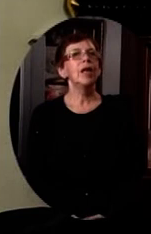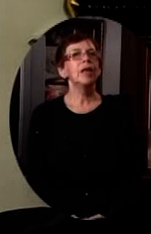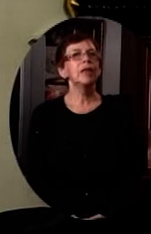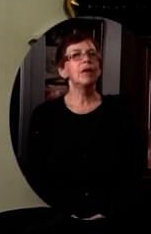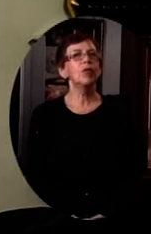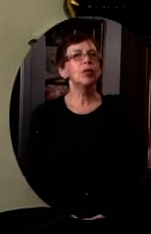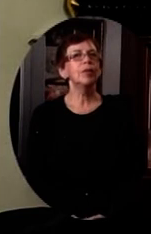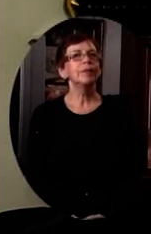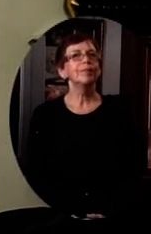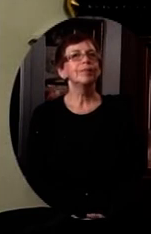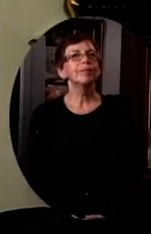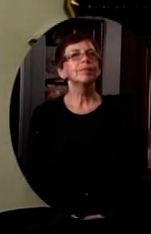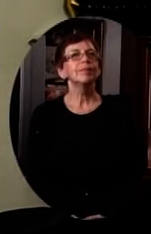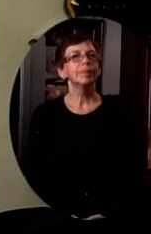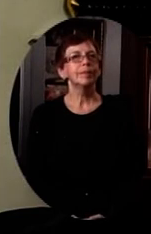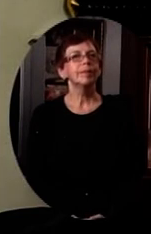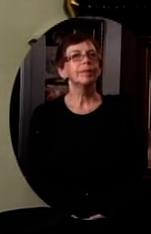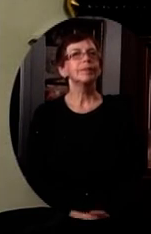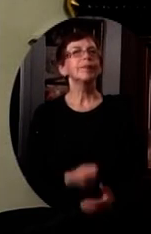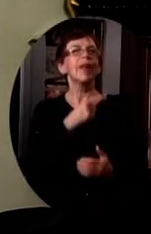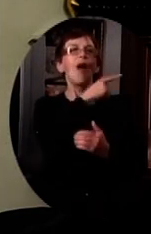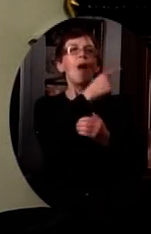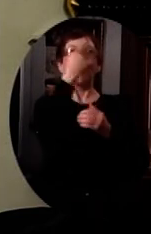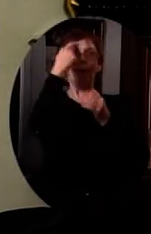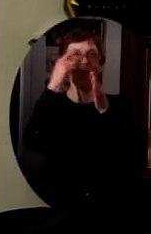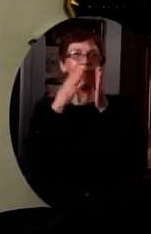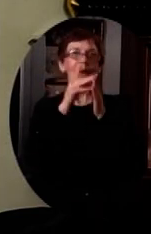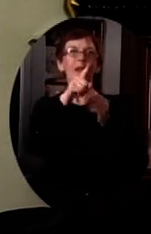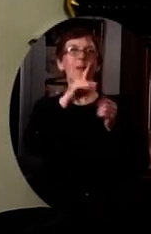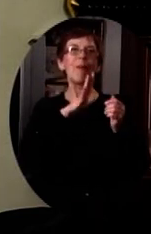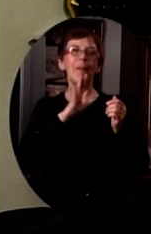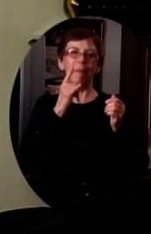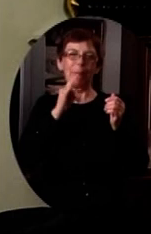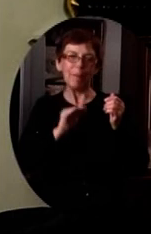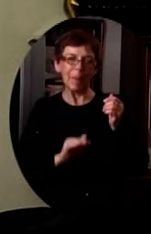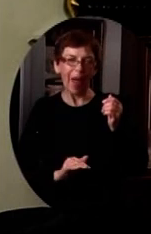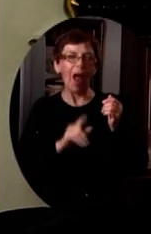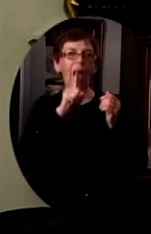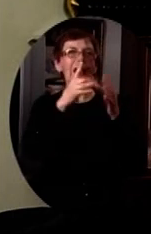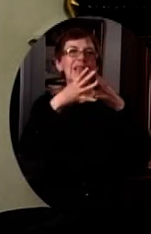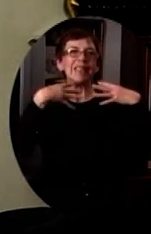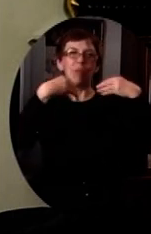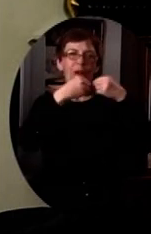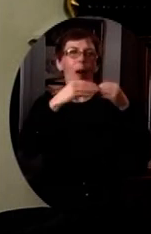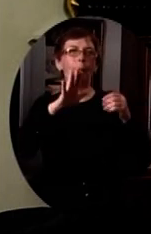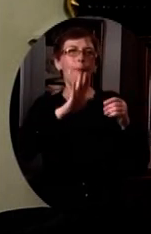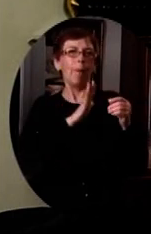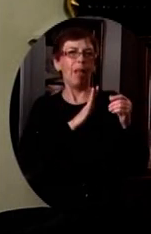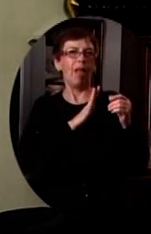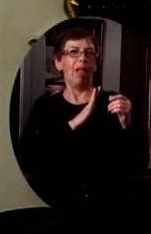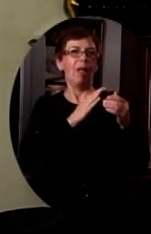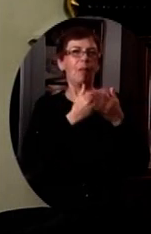ואני הלכתי לעבוד. אני מבינה שכשהיית ילדה לא הייתם משפחה דתית.